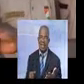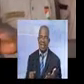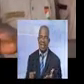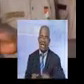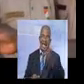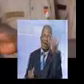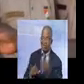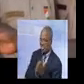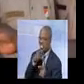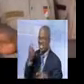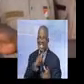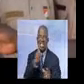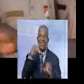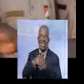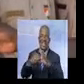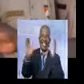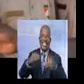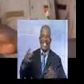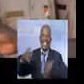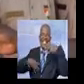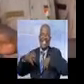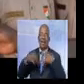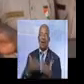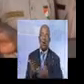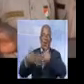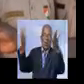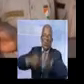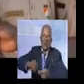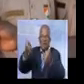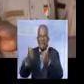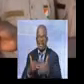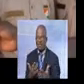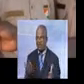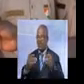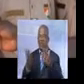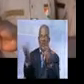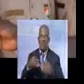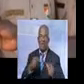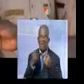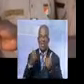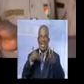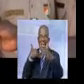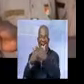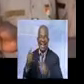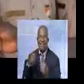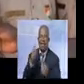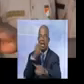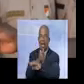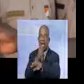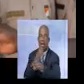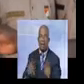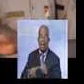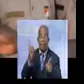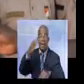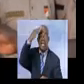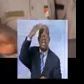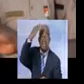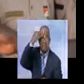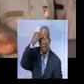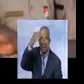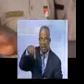trouve quelque chose d'anormal. Et comme le frère du douanier, nous l'avons déjà acquis, nous